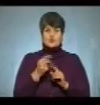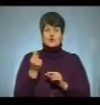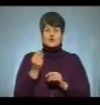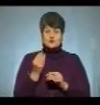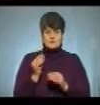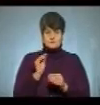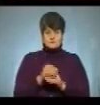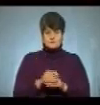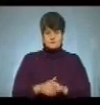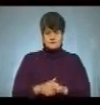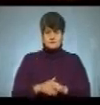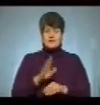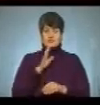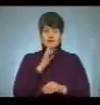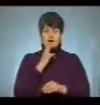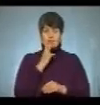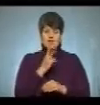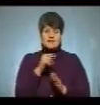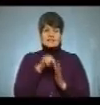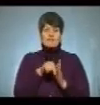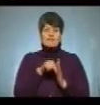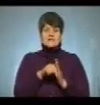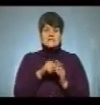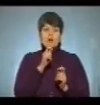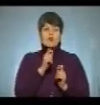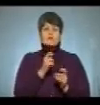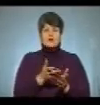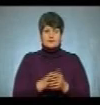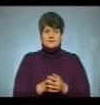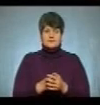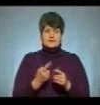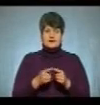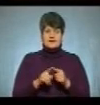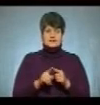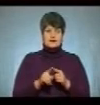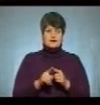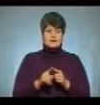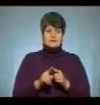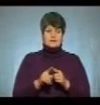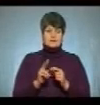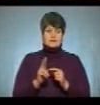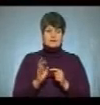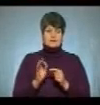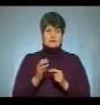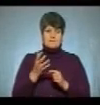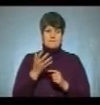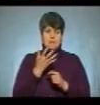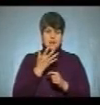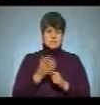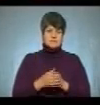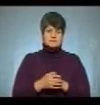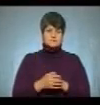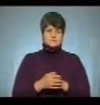допомога. Жінка показує вміст подарункового набору. Це котик, маска,